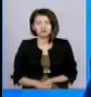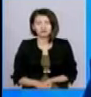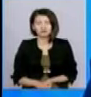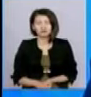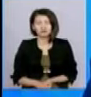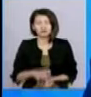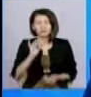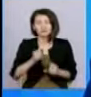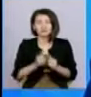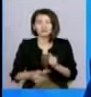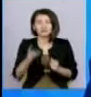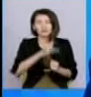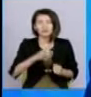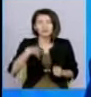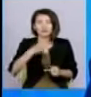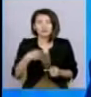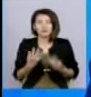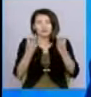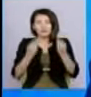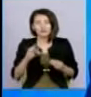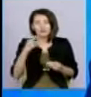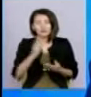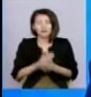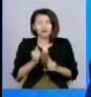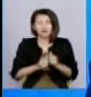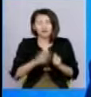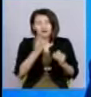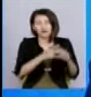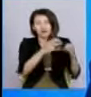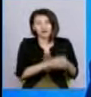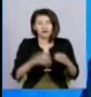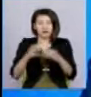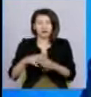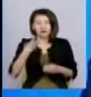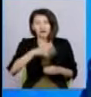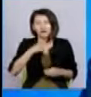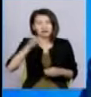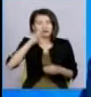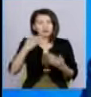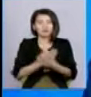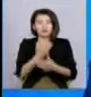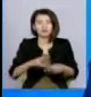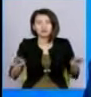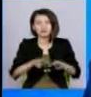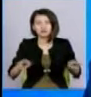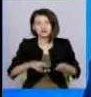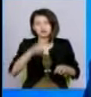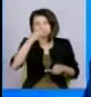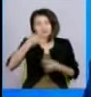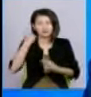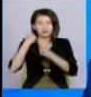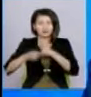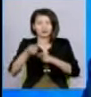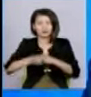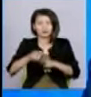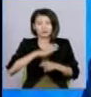Бұқаралық ақпарат құралдары күніне орай Ертіс телеарнасының бір топ қызметкері ақпарат және коммуникациялар министрі Дәурен Абаевтың арнайы құттықтауына ие